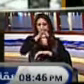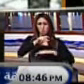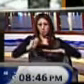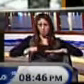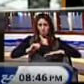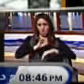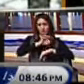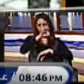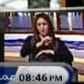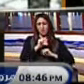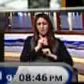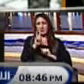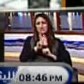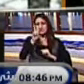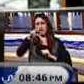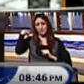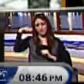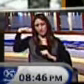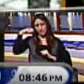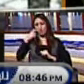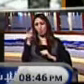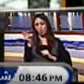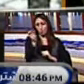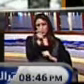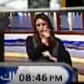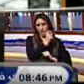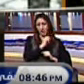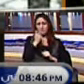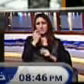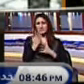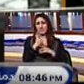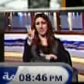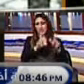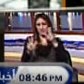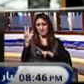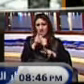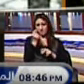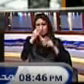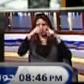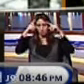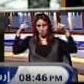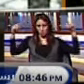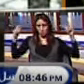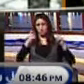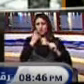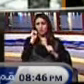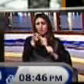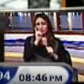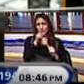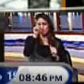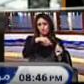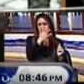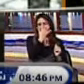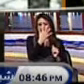مبارك وسبعة مسؤولين آخرين متهمين في قضية التلاعب بالبورصة لجلسة 11 مايو